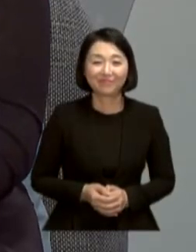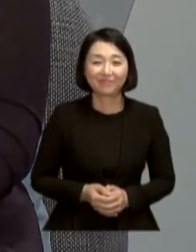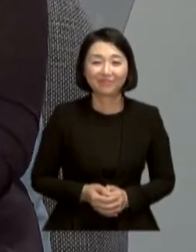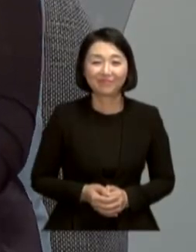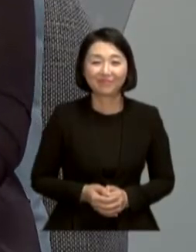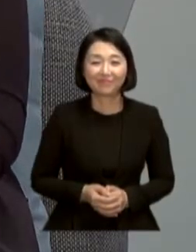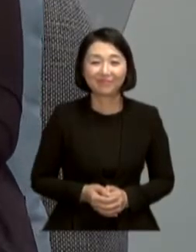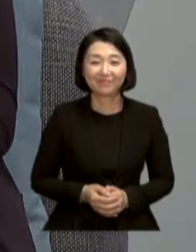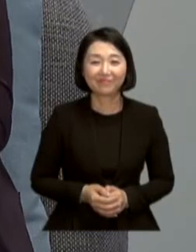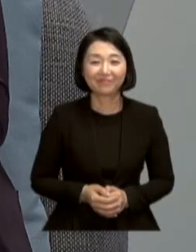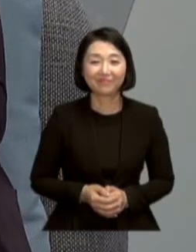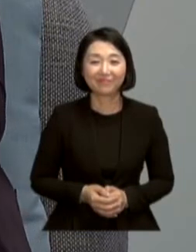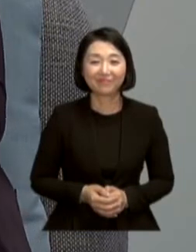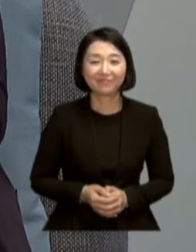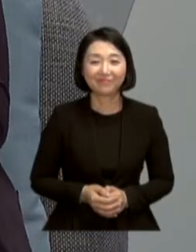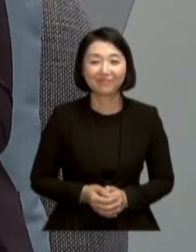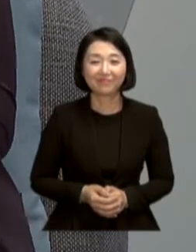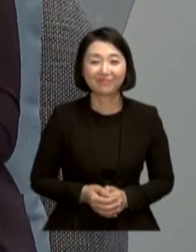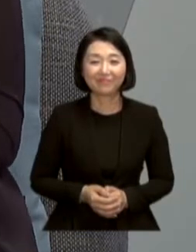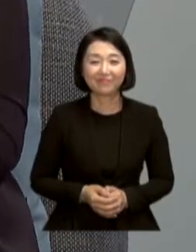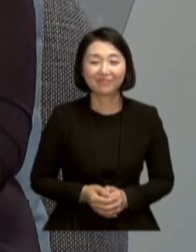아이고. 얼마나